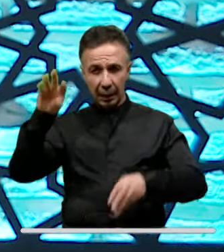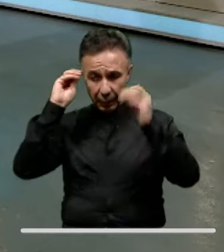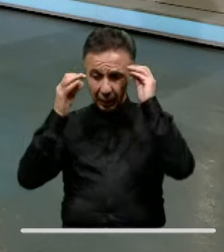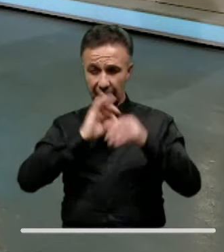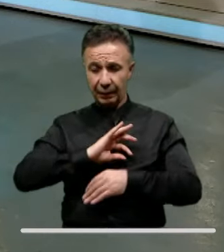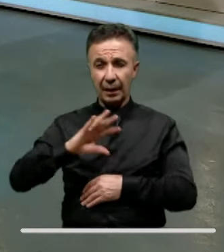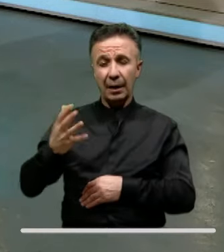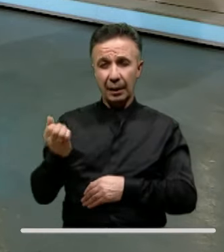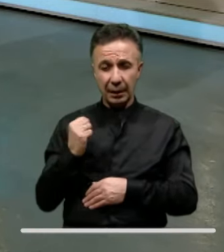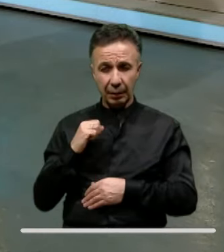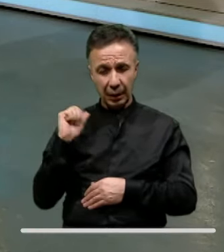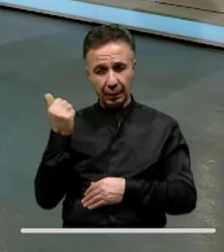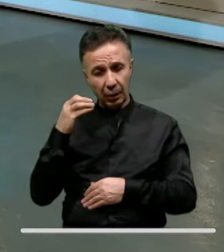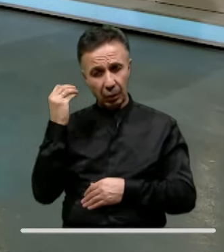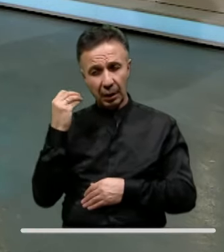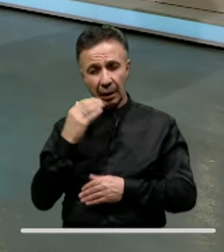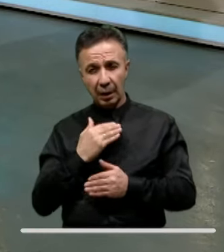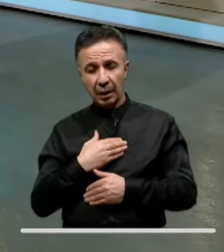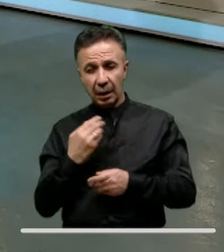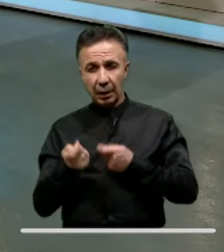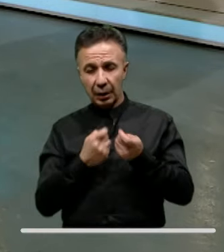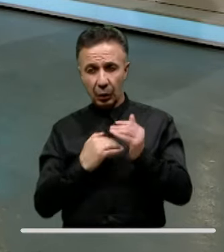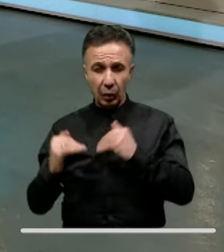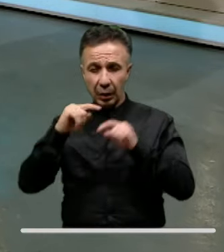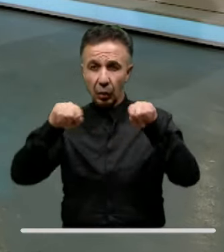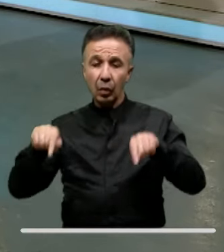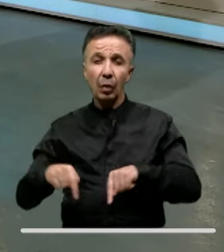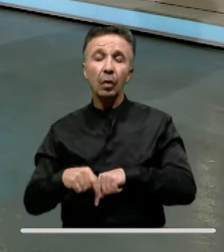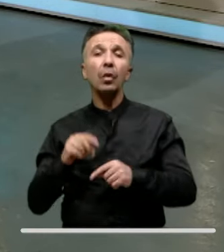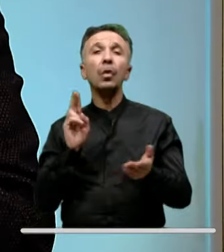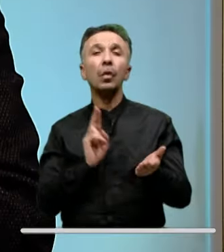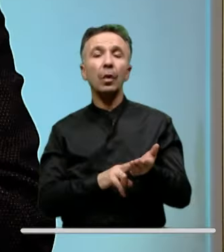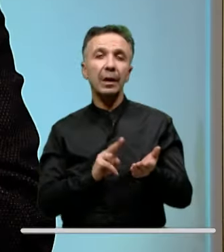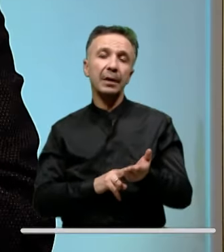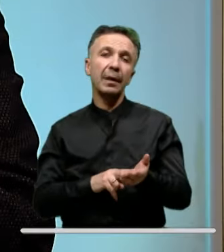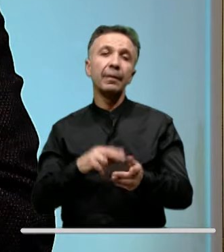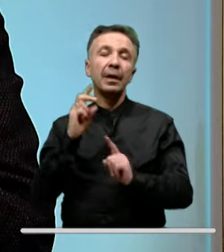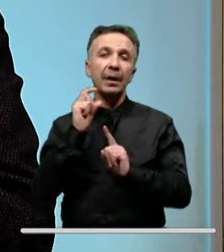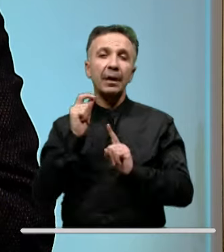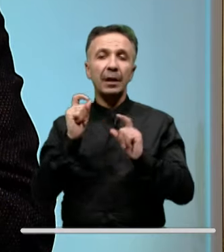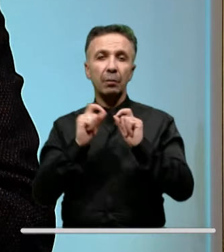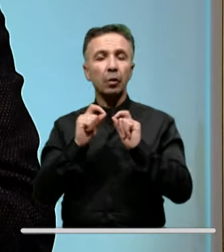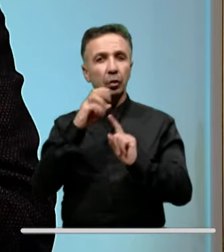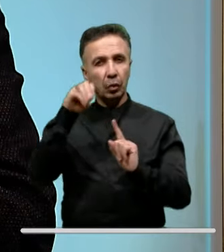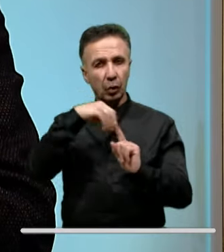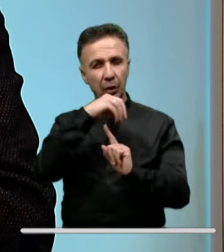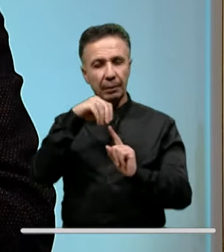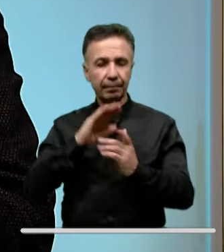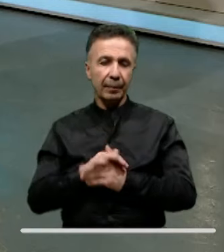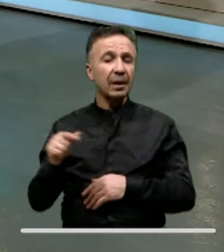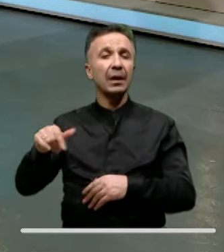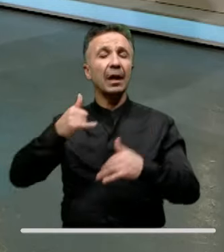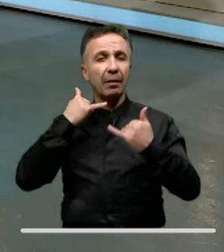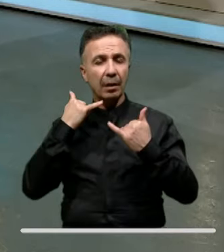edeceğimiz kıymetli hocamız, Diyanet İşleri Başkanlığı Din İşleri Yüksek Kurulu üyesi muhterem İdris Bozkurt hocam. Sizler de